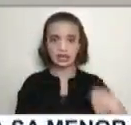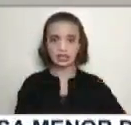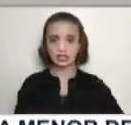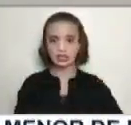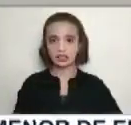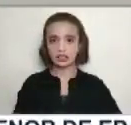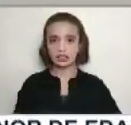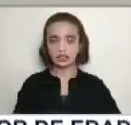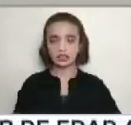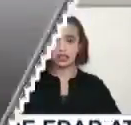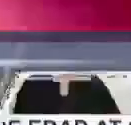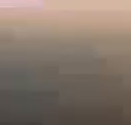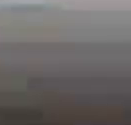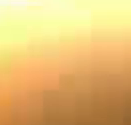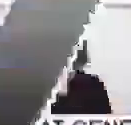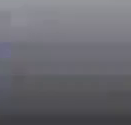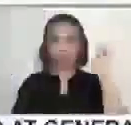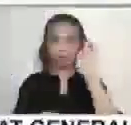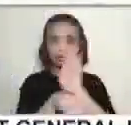Live. Bernard.